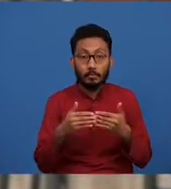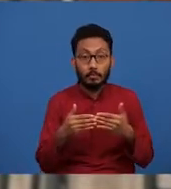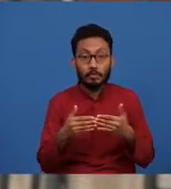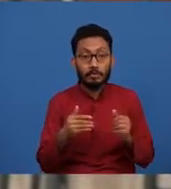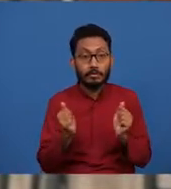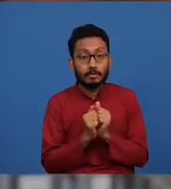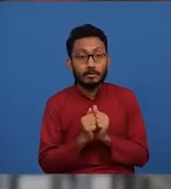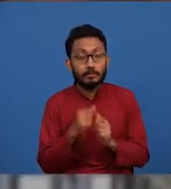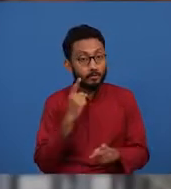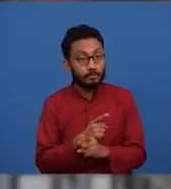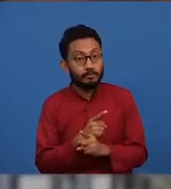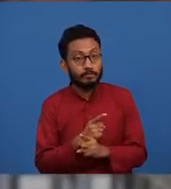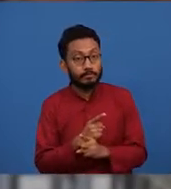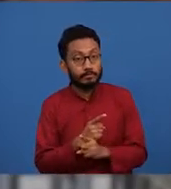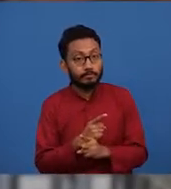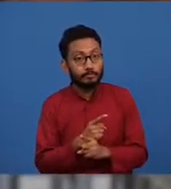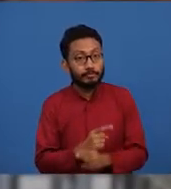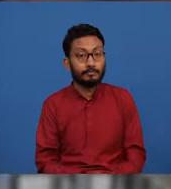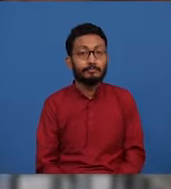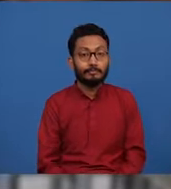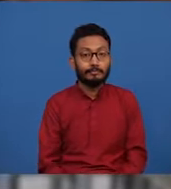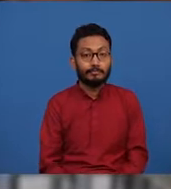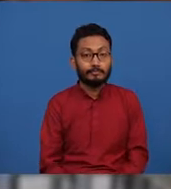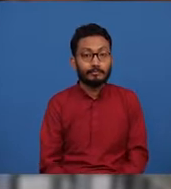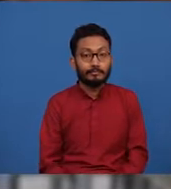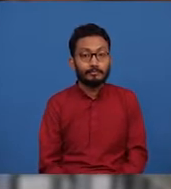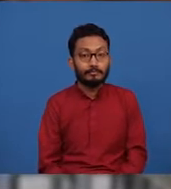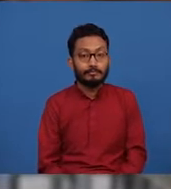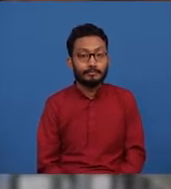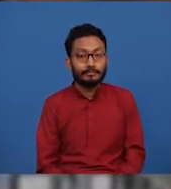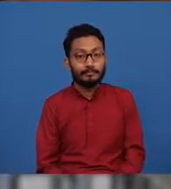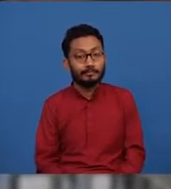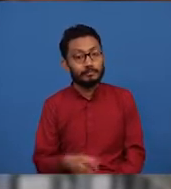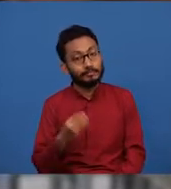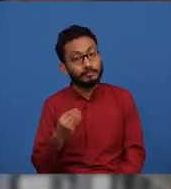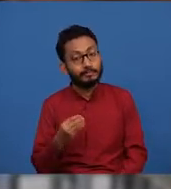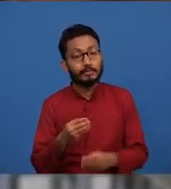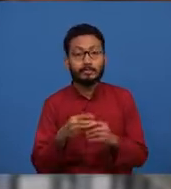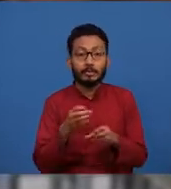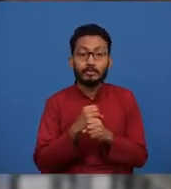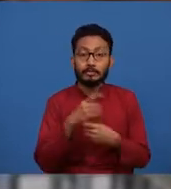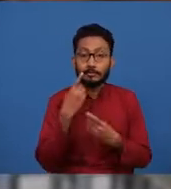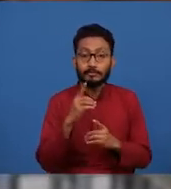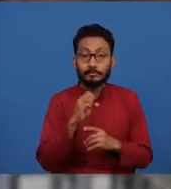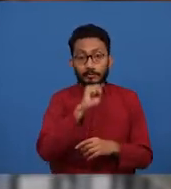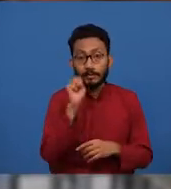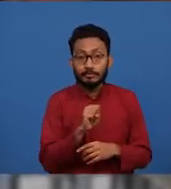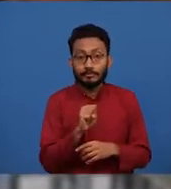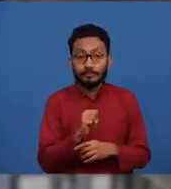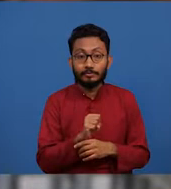dengan betul dan dapat menjawab soalan bercapah dengan ayat yang